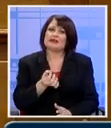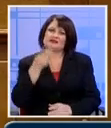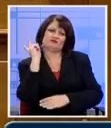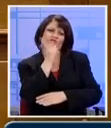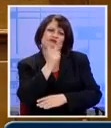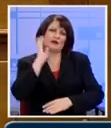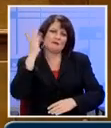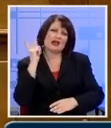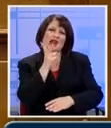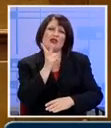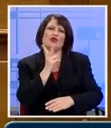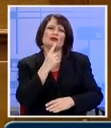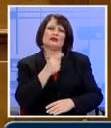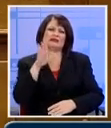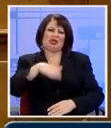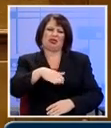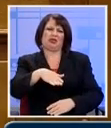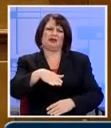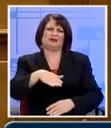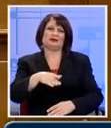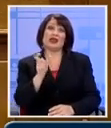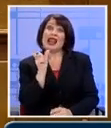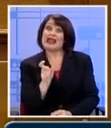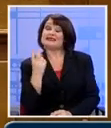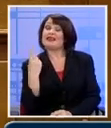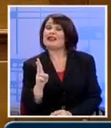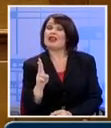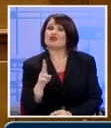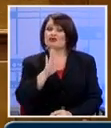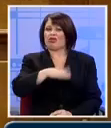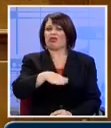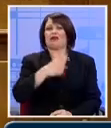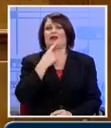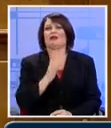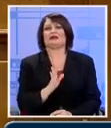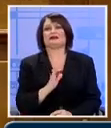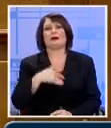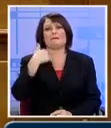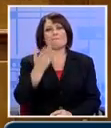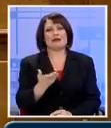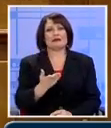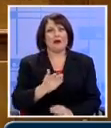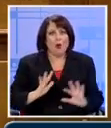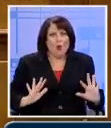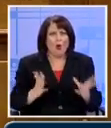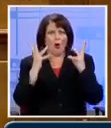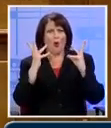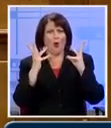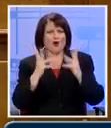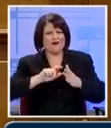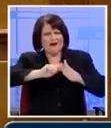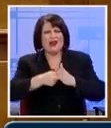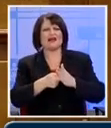καταγγείλει στο παρελθόν ως πλήρως απαξιωμένη. Δικιά σας είναι η κουβέντα. Άλλο αν μετά χαλάσατε τον κόσμο που εμείς